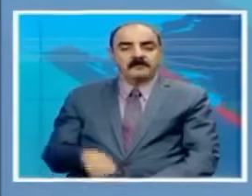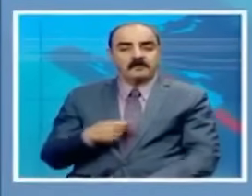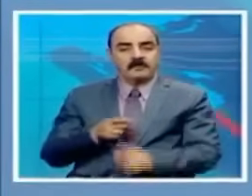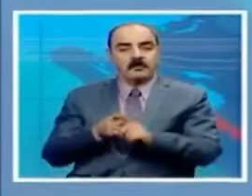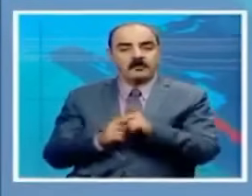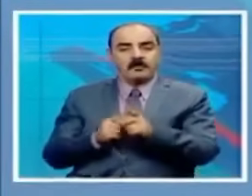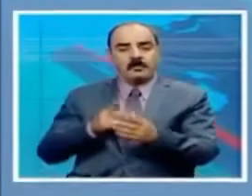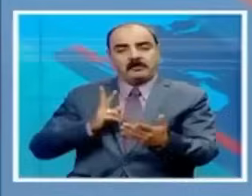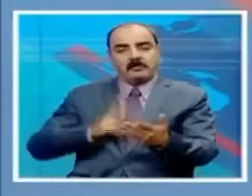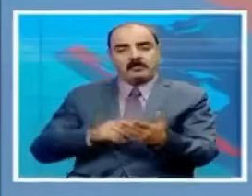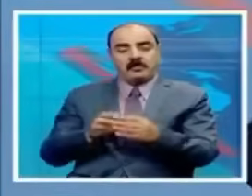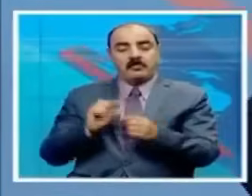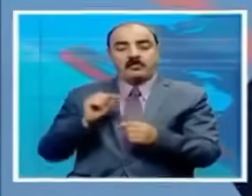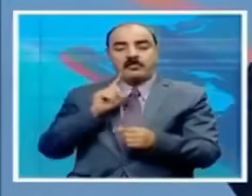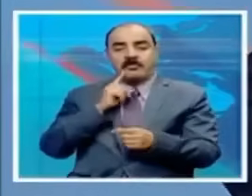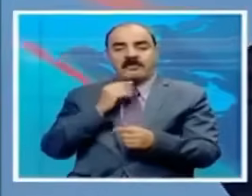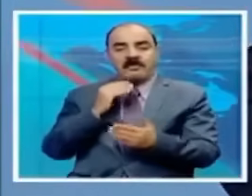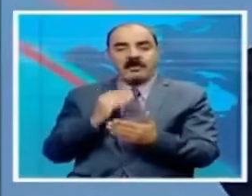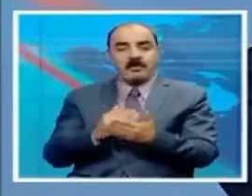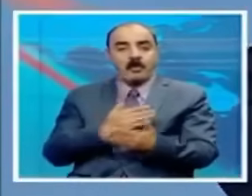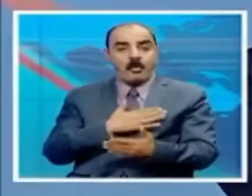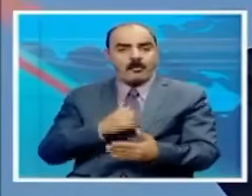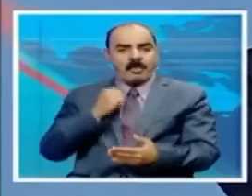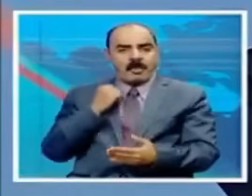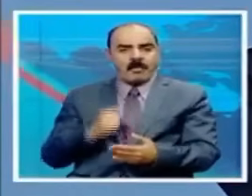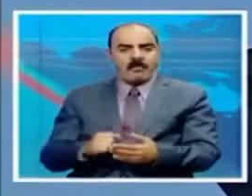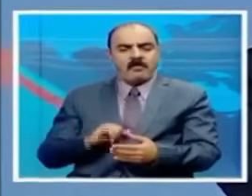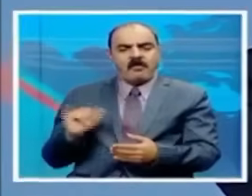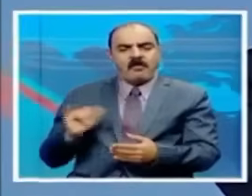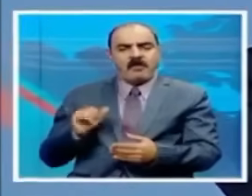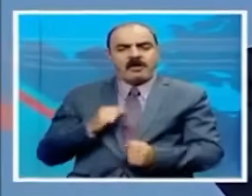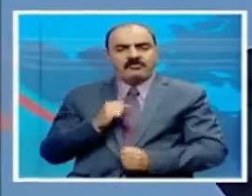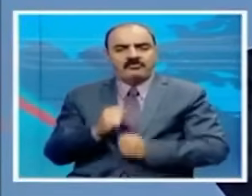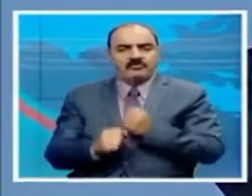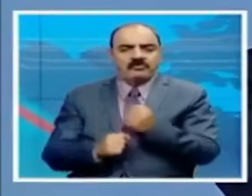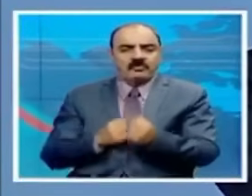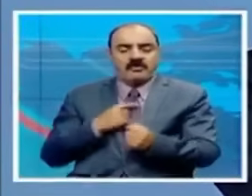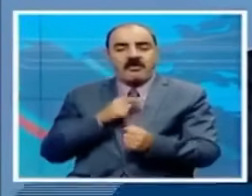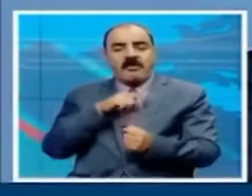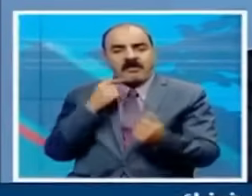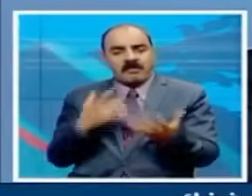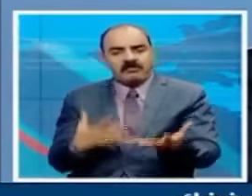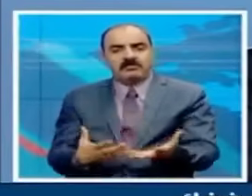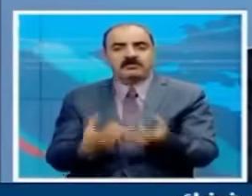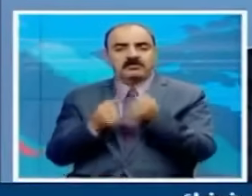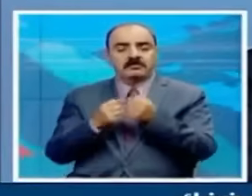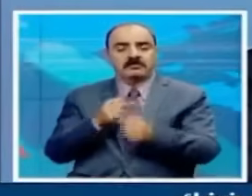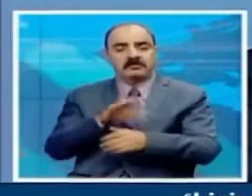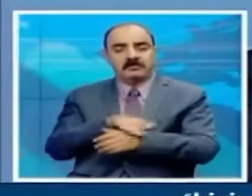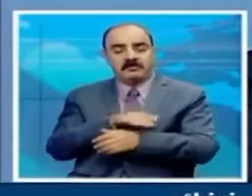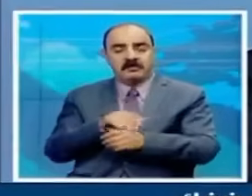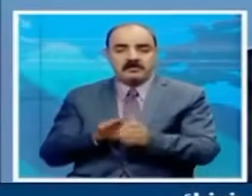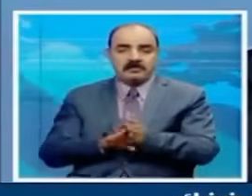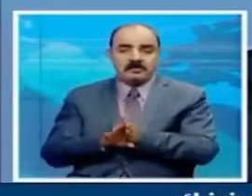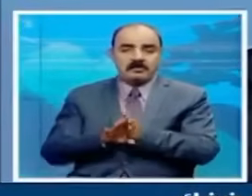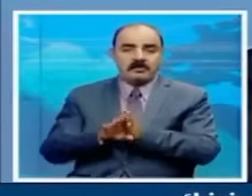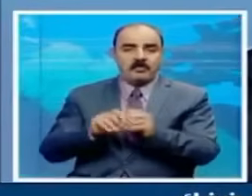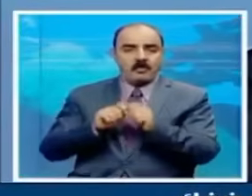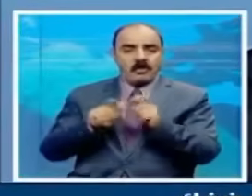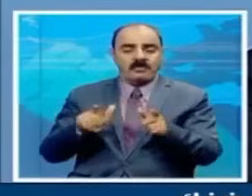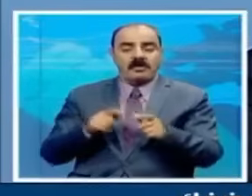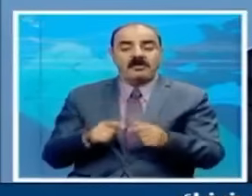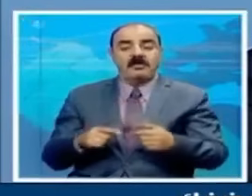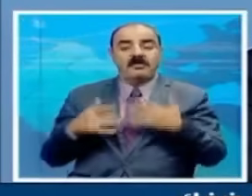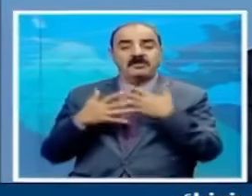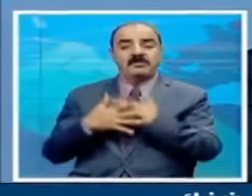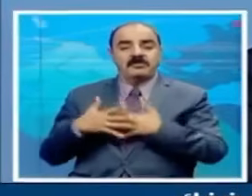أكد رئيس الوزراء دكتور مصطفى مدبولي أن الحكومة تولي أهمية قصوى لدور القطاع الخاص في خططها التنموية، موضحا أن